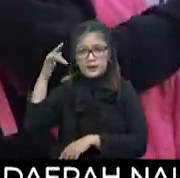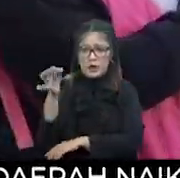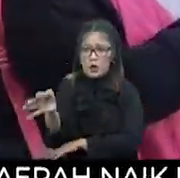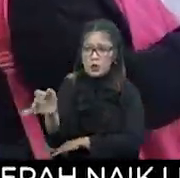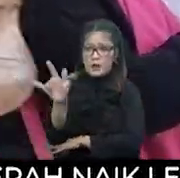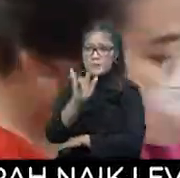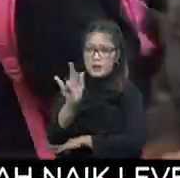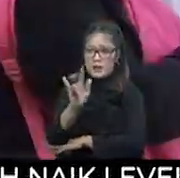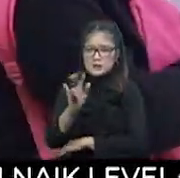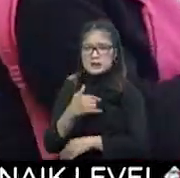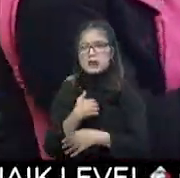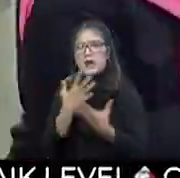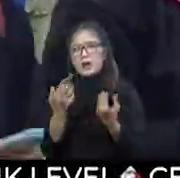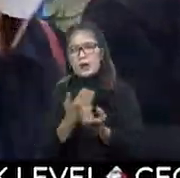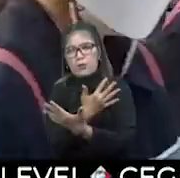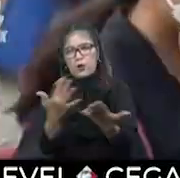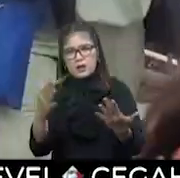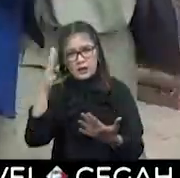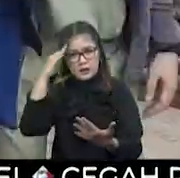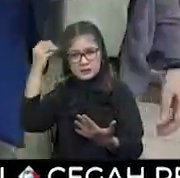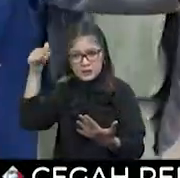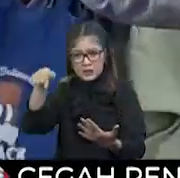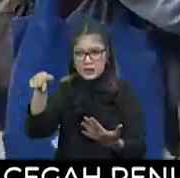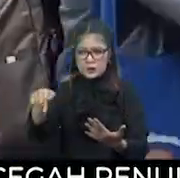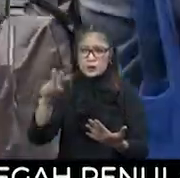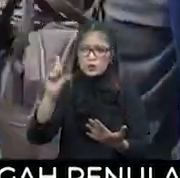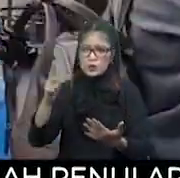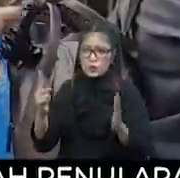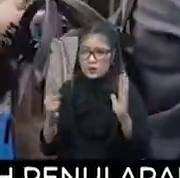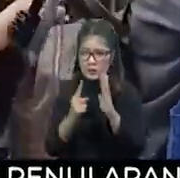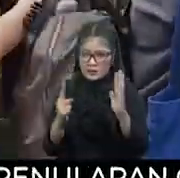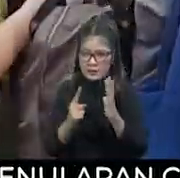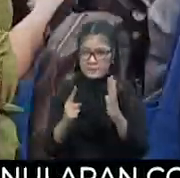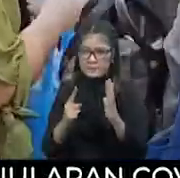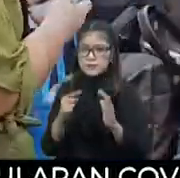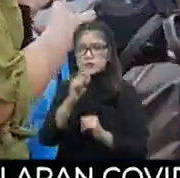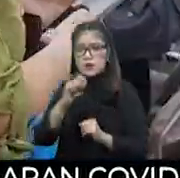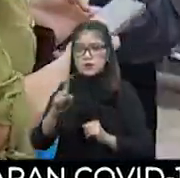pergerakan warganya, termasuk rencana penghentian pembelajaran tatap muka tingkat SD dan SMP.